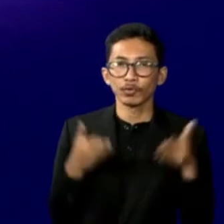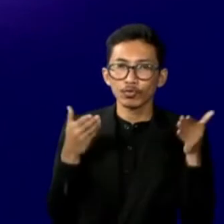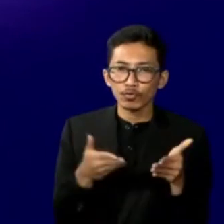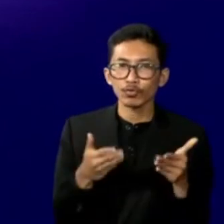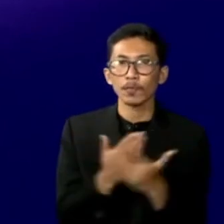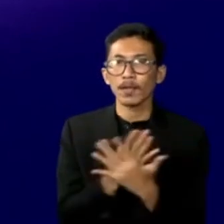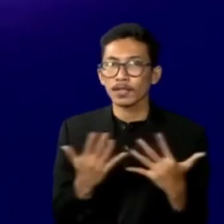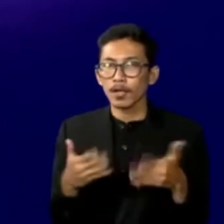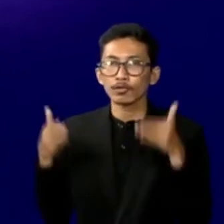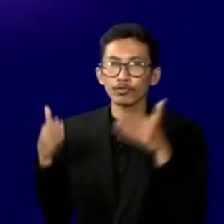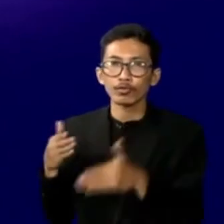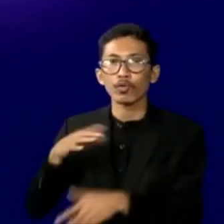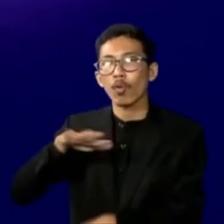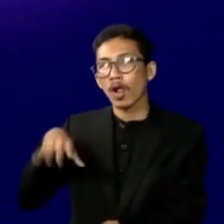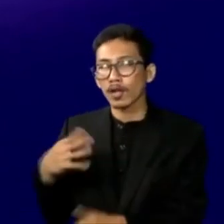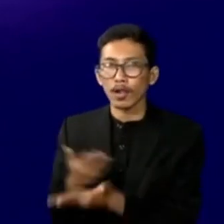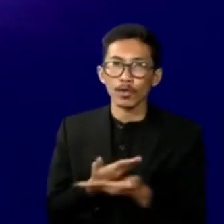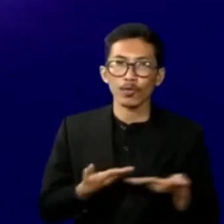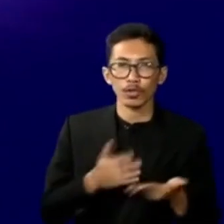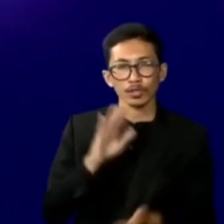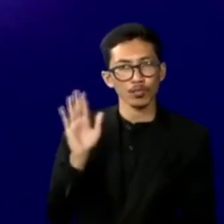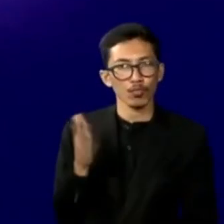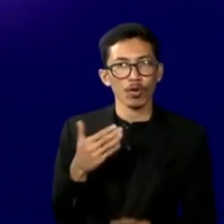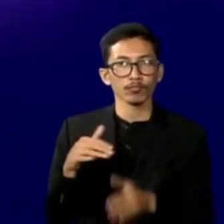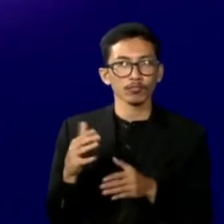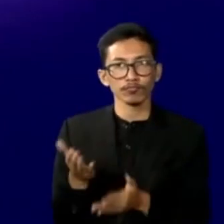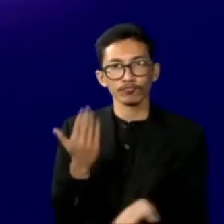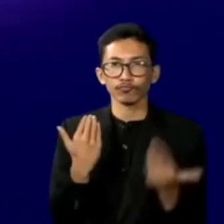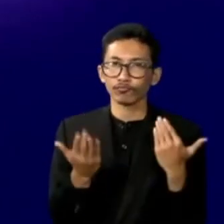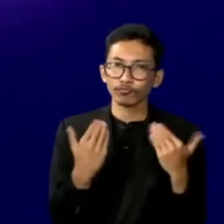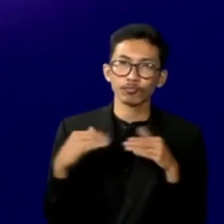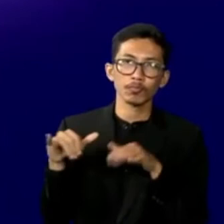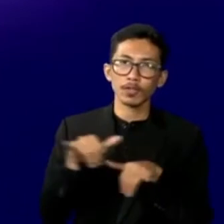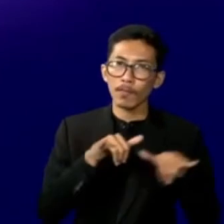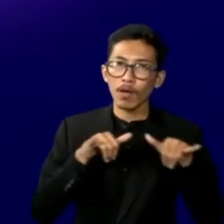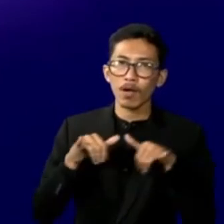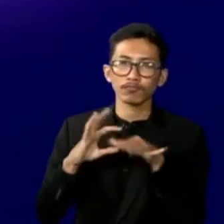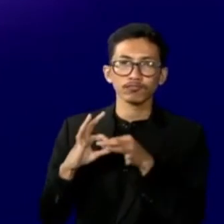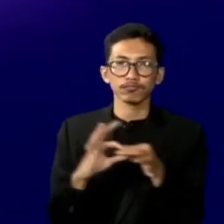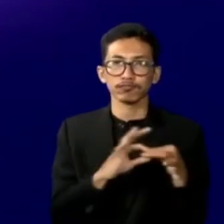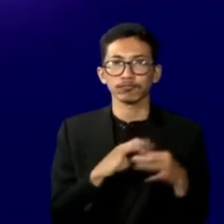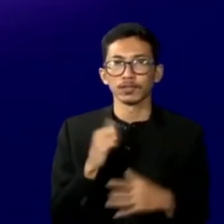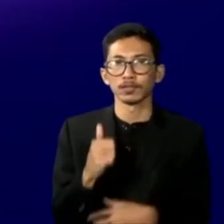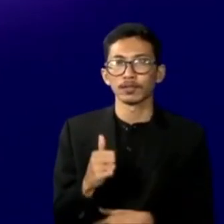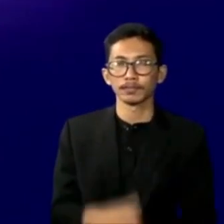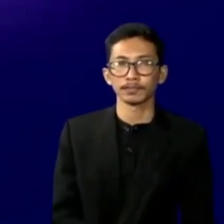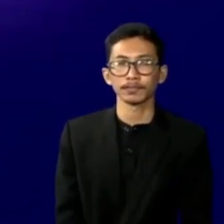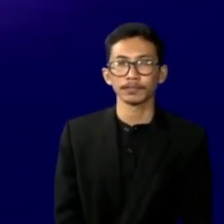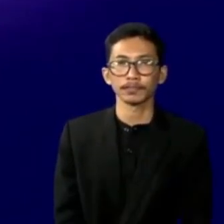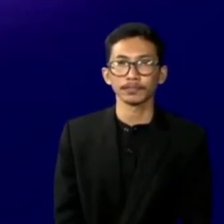untuk keluarga nya untuk lingkungan sekitarnya dan demikian Walaupun memang ada konsekuensi